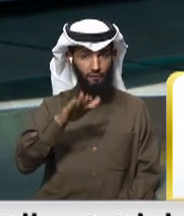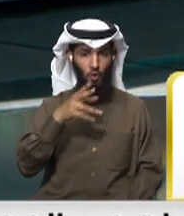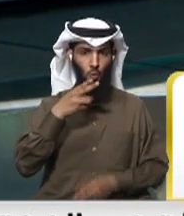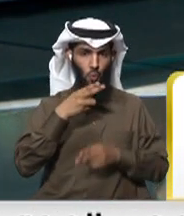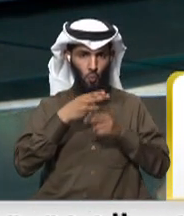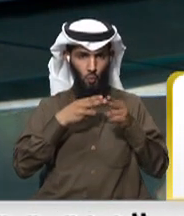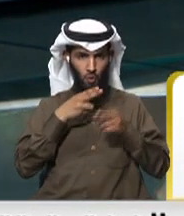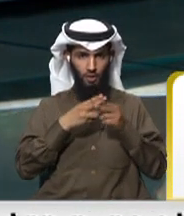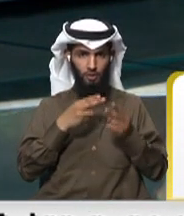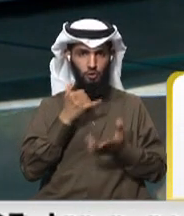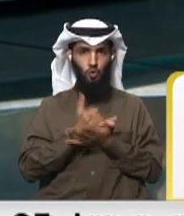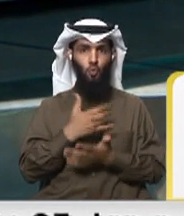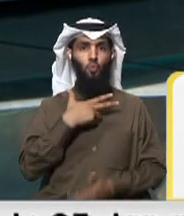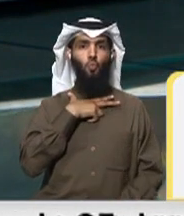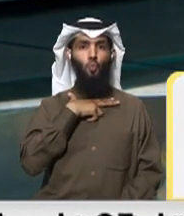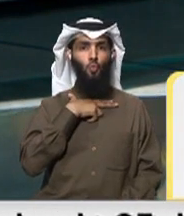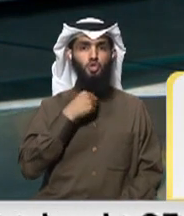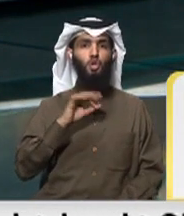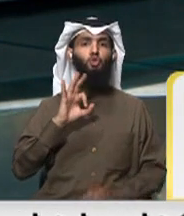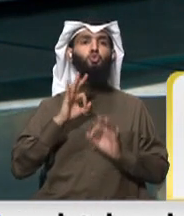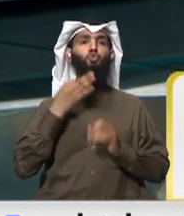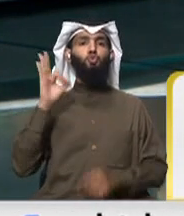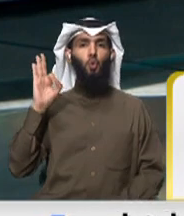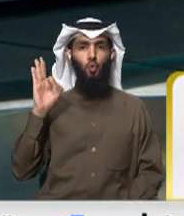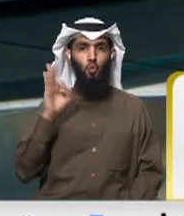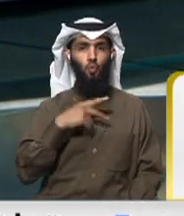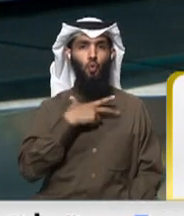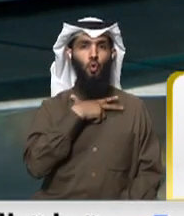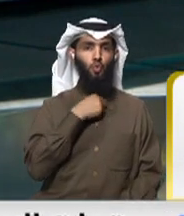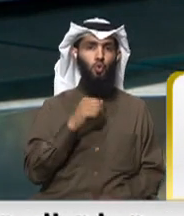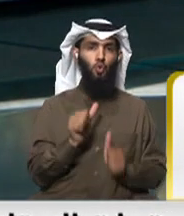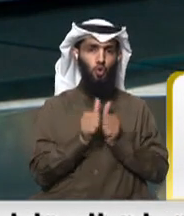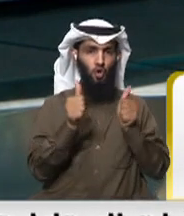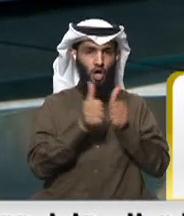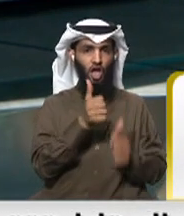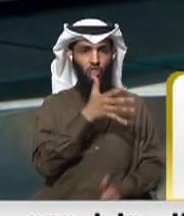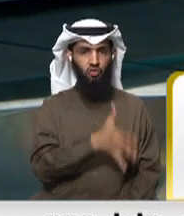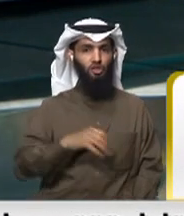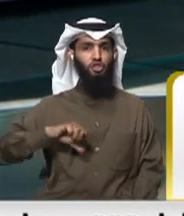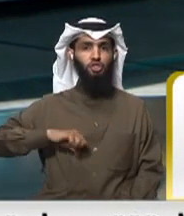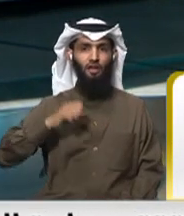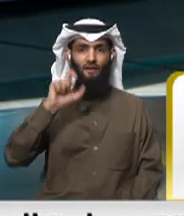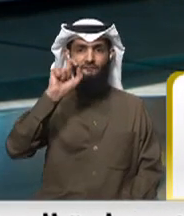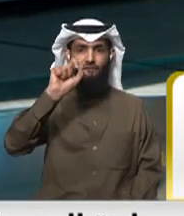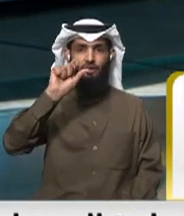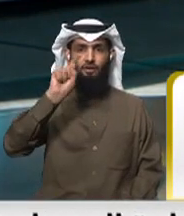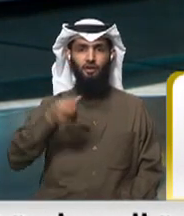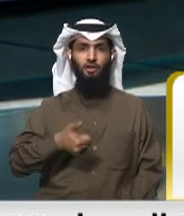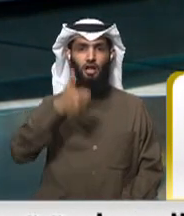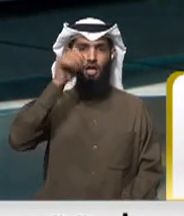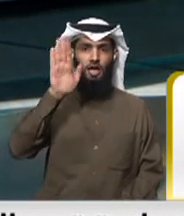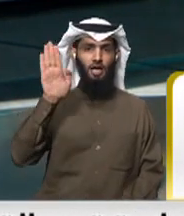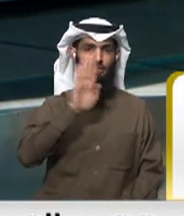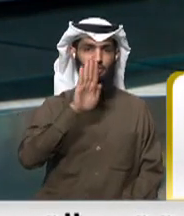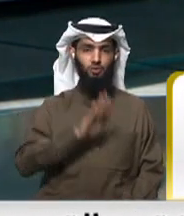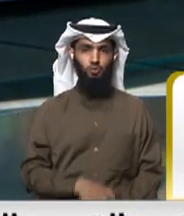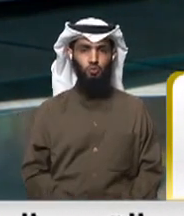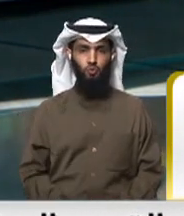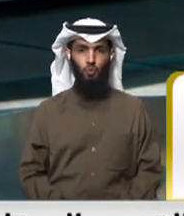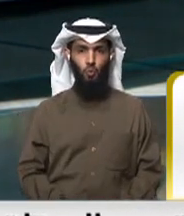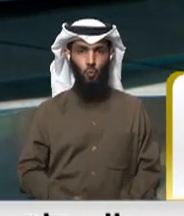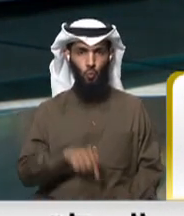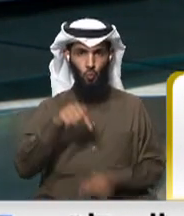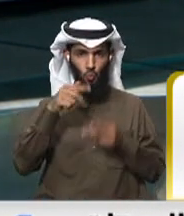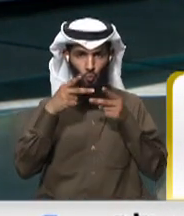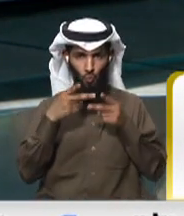كويتي برئاسة وزير الشؤون الاجتماعية وشؤون الأسرة والطفولة الشيخ فراس عود المالش الصباح. نعم، اللجنة